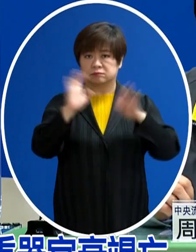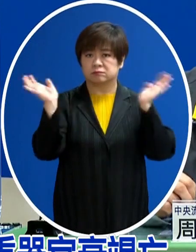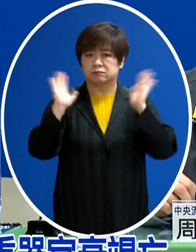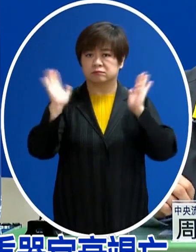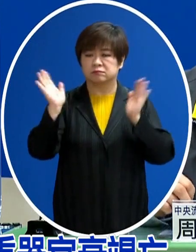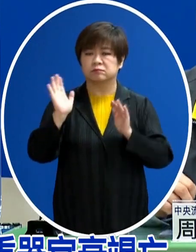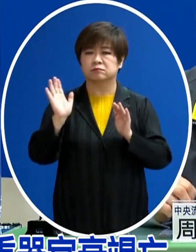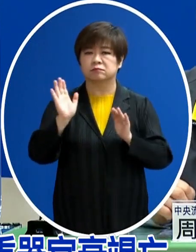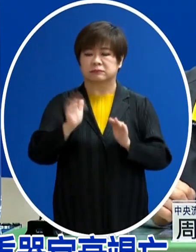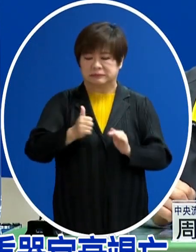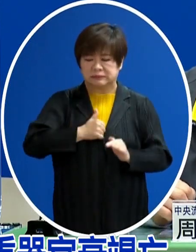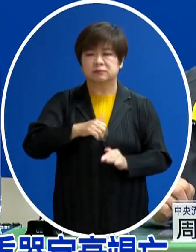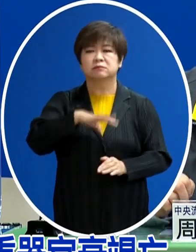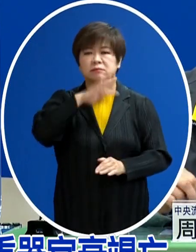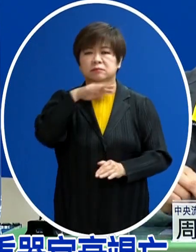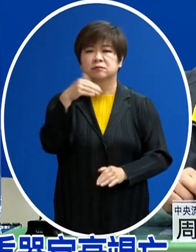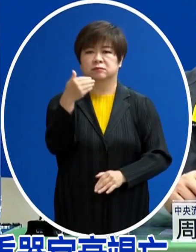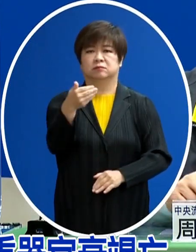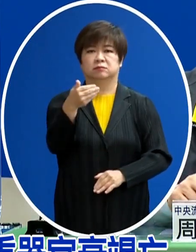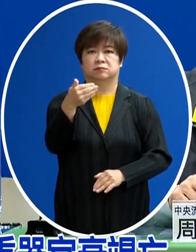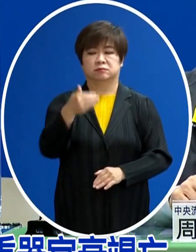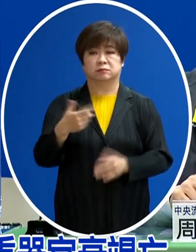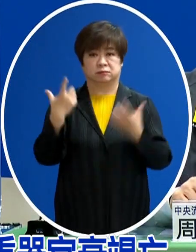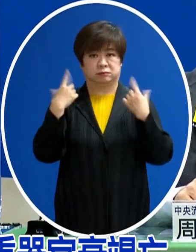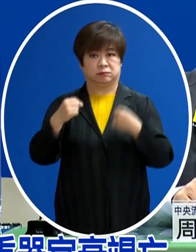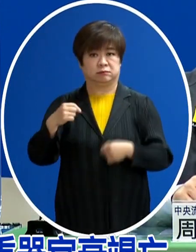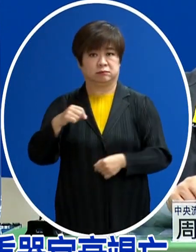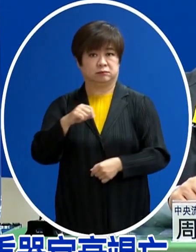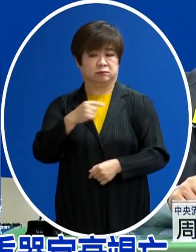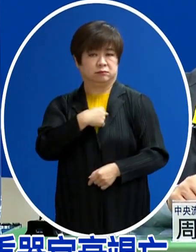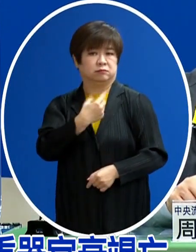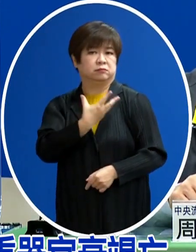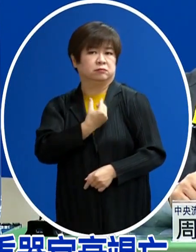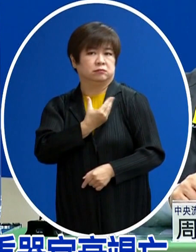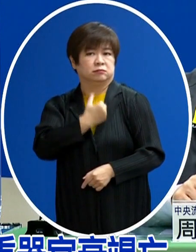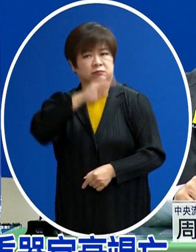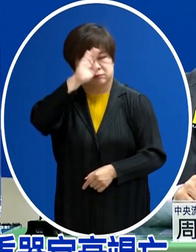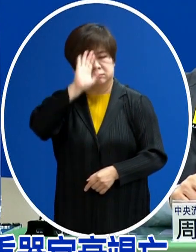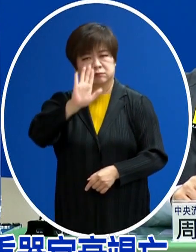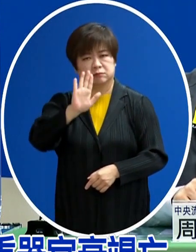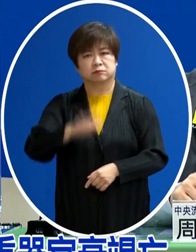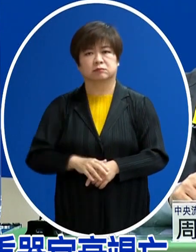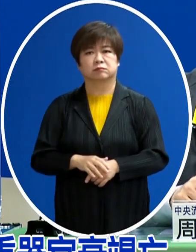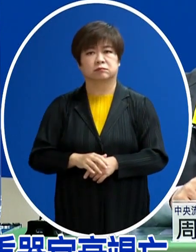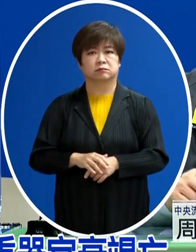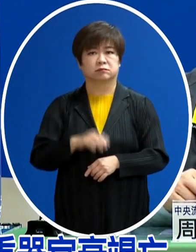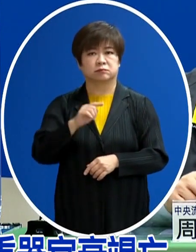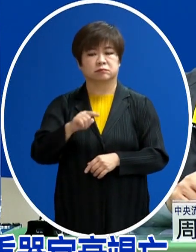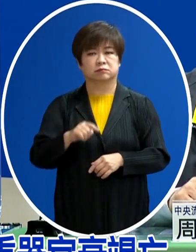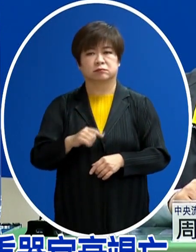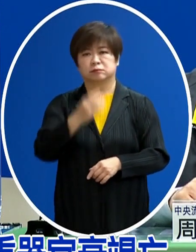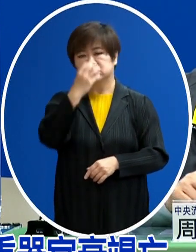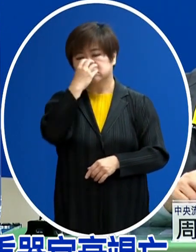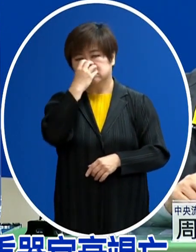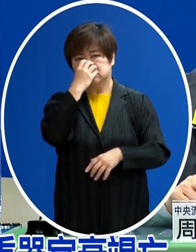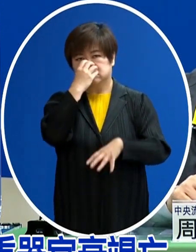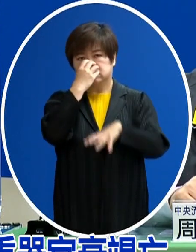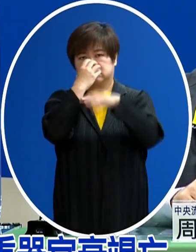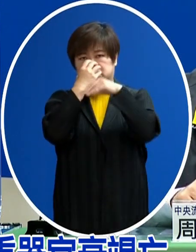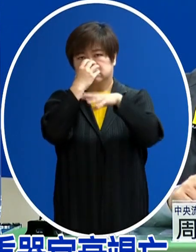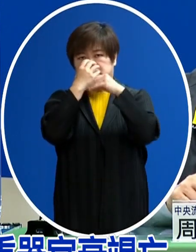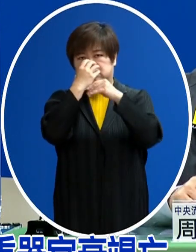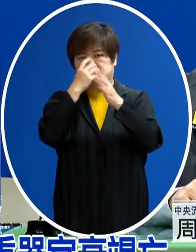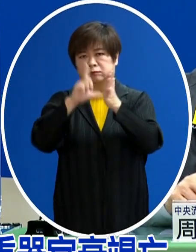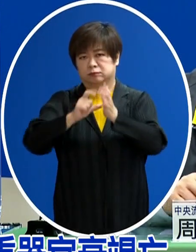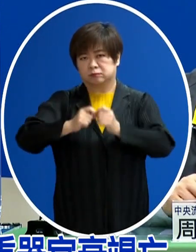是一个9岁的男童，本身是有先天性的心脏病，那长期在使用这个呼吸器。那